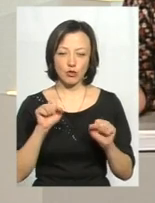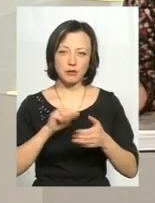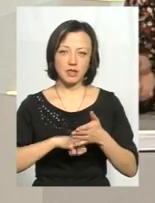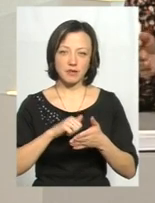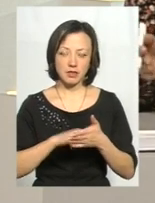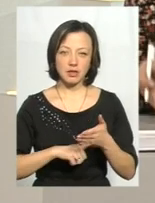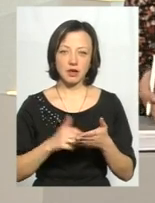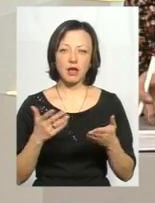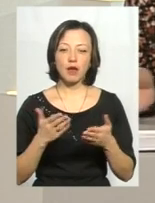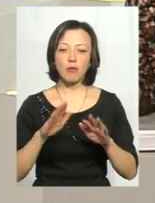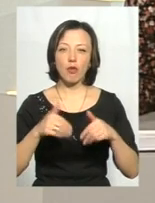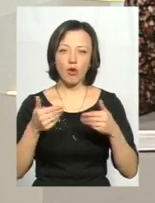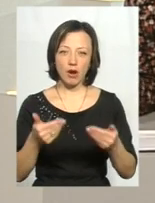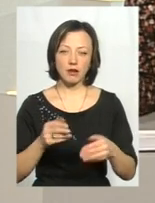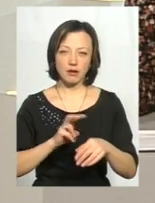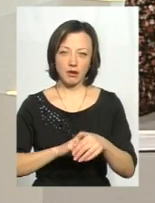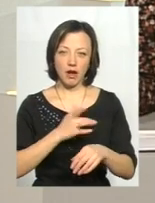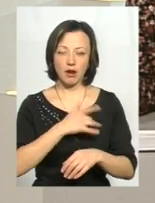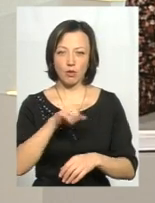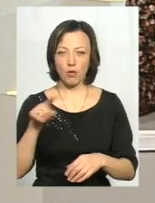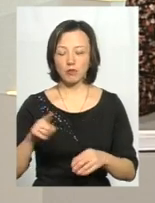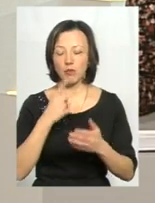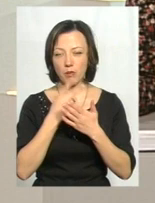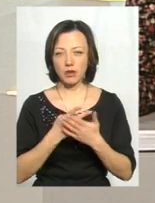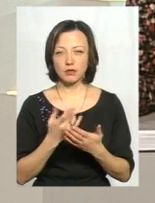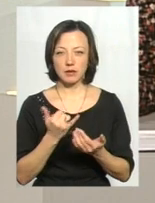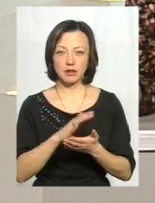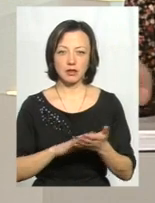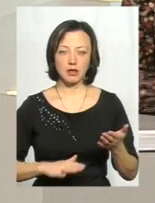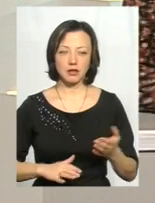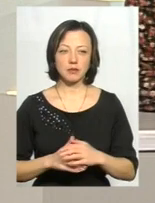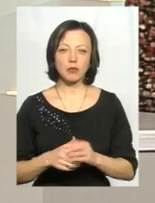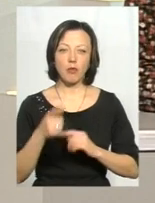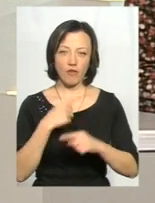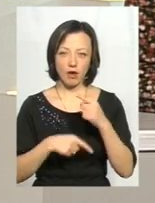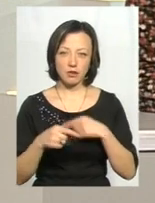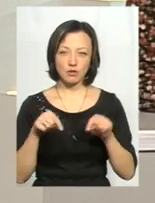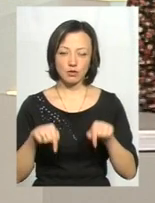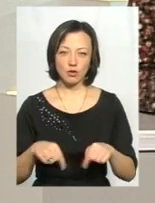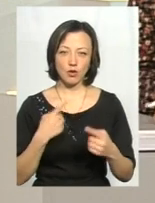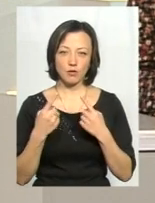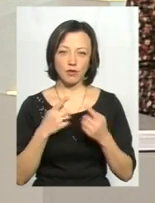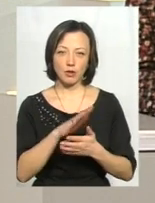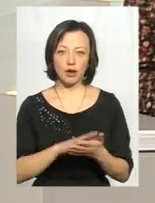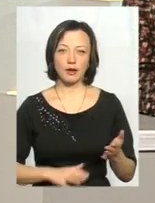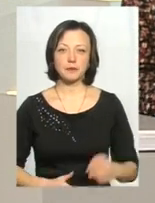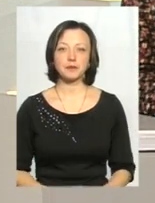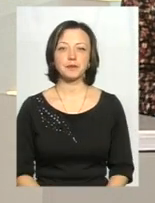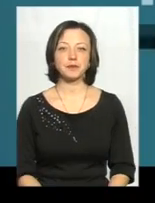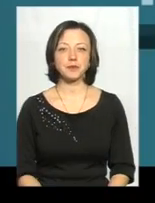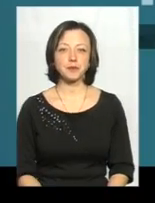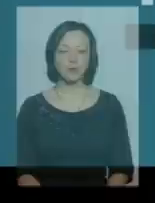може призвести, які поради дає лікар-кардіолог. Давайте зараз це побачимо у сюжеті і повернемося у студію говорити далі.